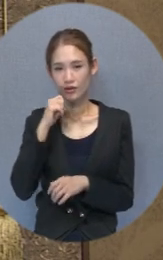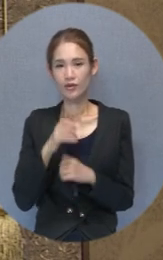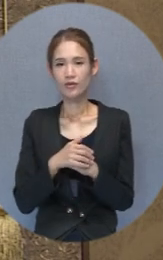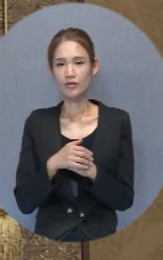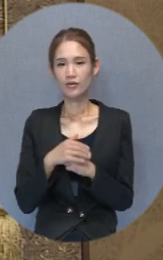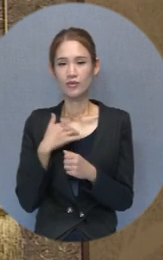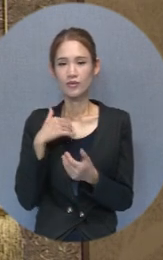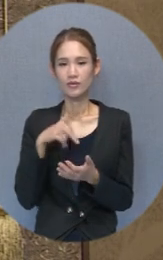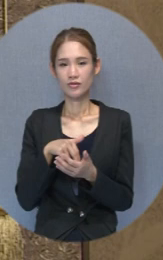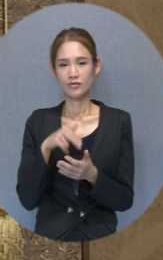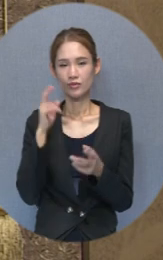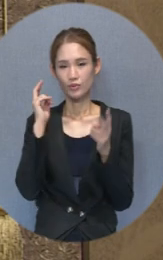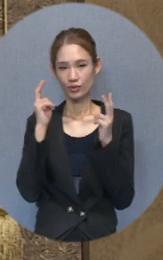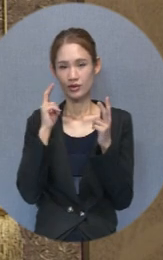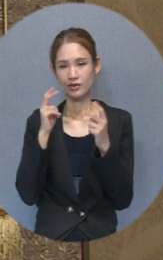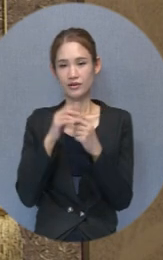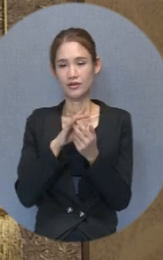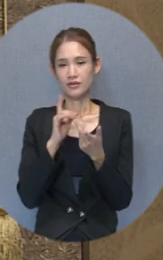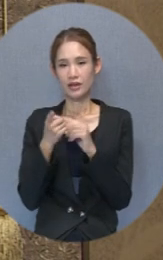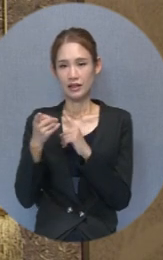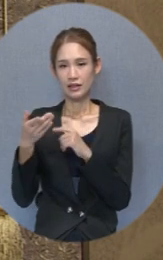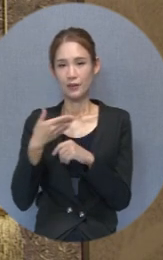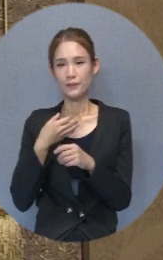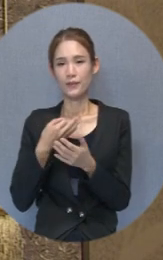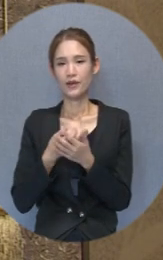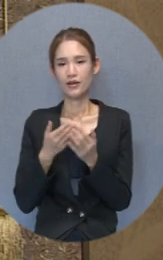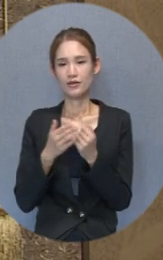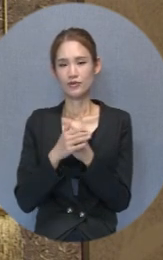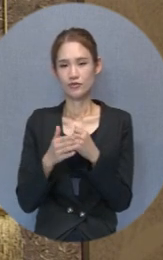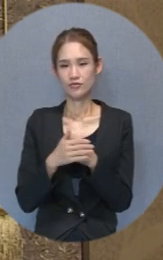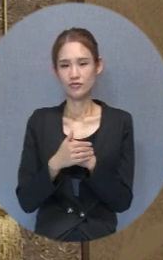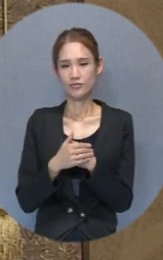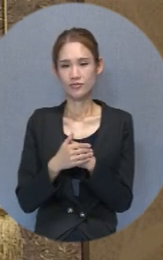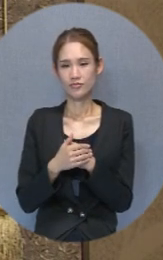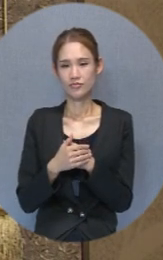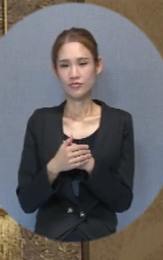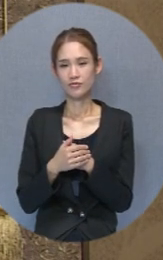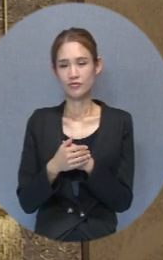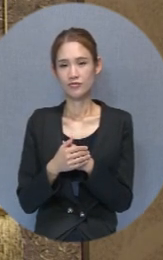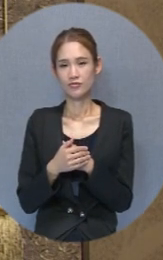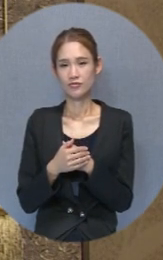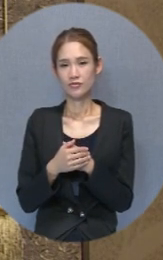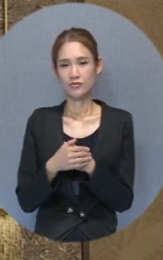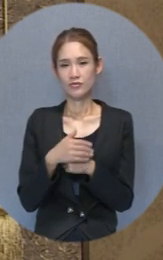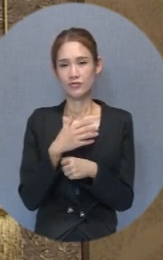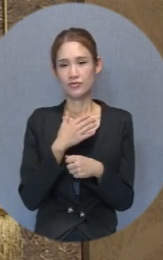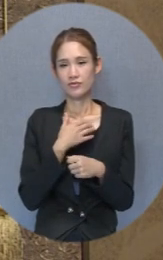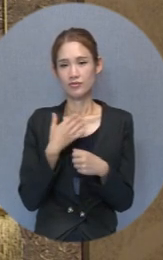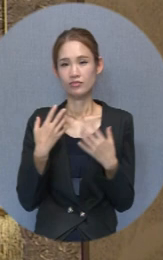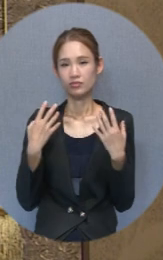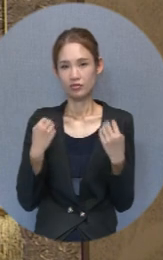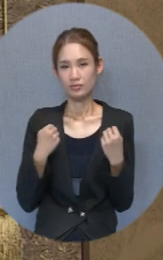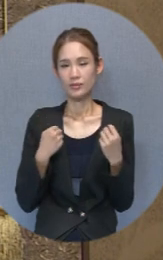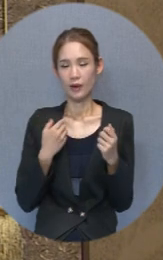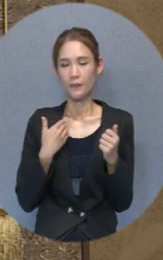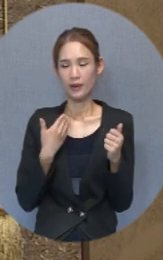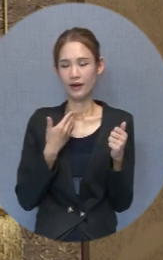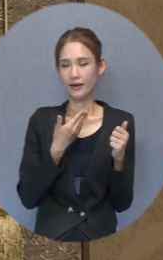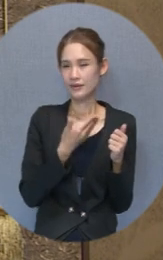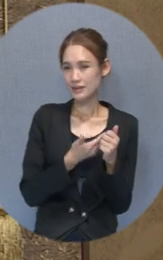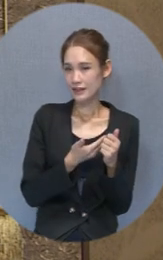저 입장에는 회사에서 받아주는 거기 때문에 예. 어우 든든하겠네요. 네. 네, 저희가 좀 많이